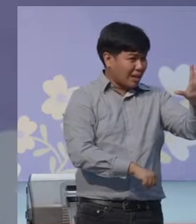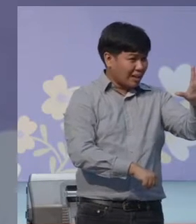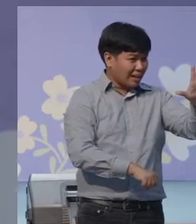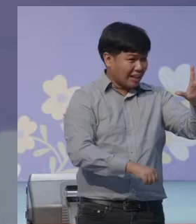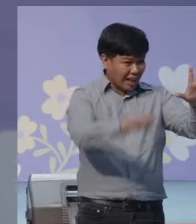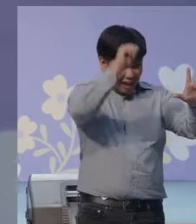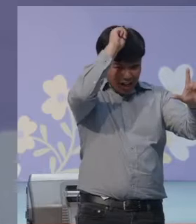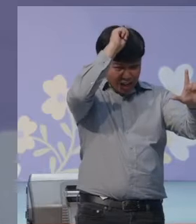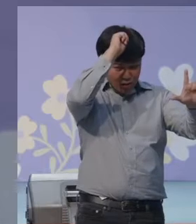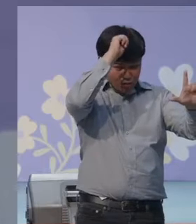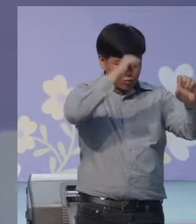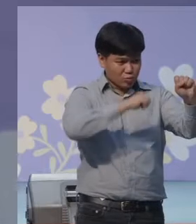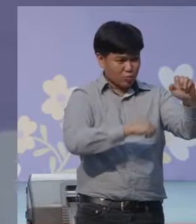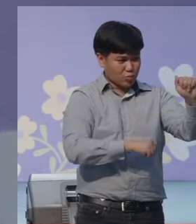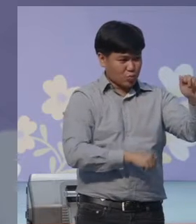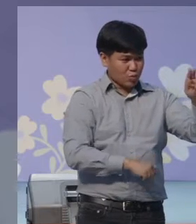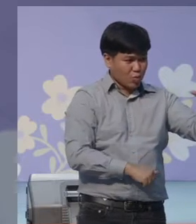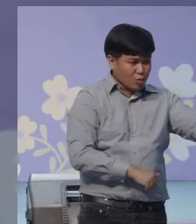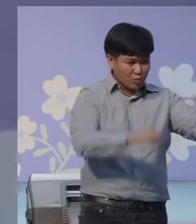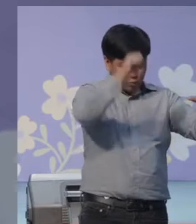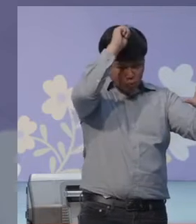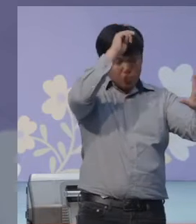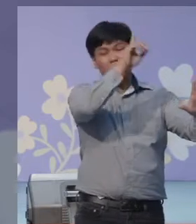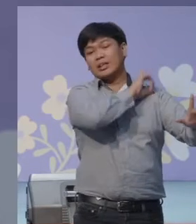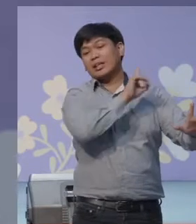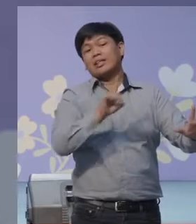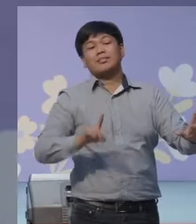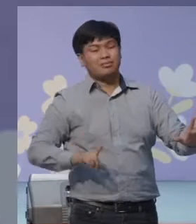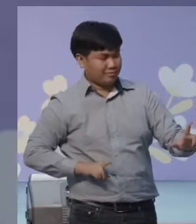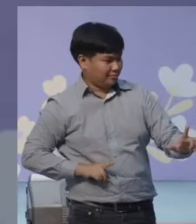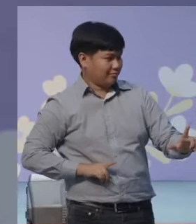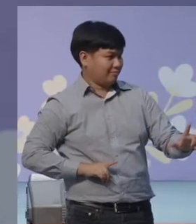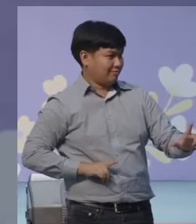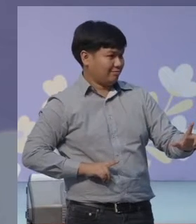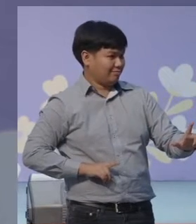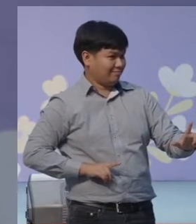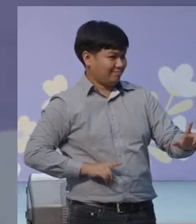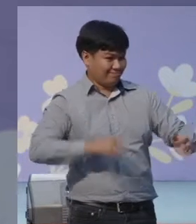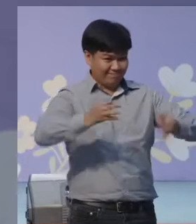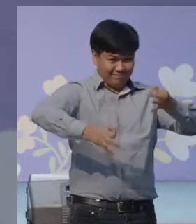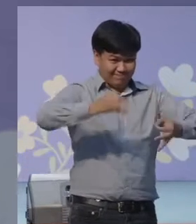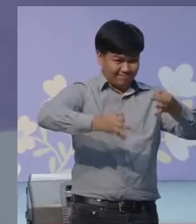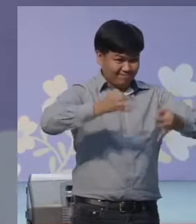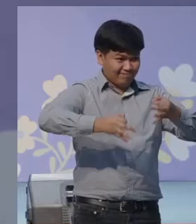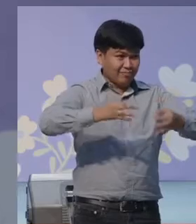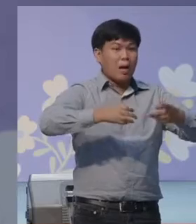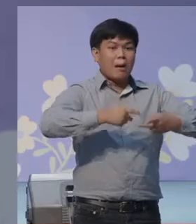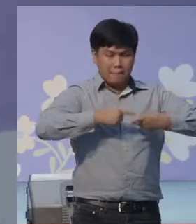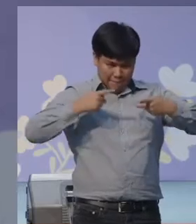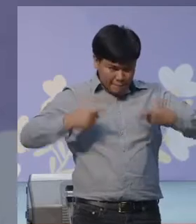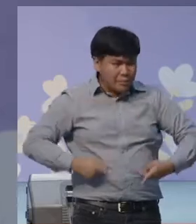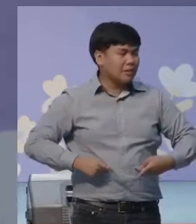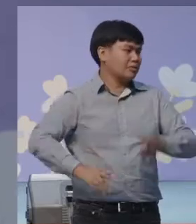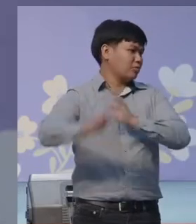Siya ay isang propeta, isa ring hukom, at isa ring saserdote, isang pari.